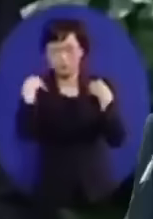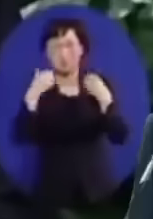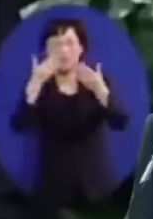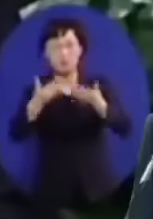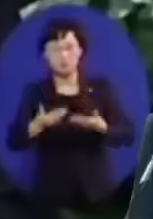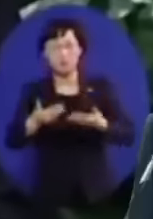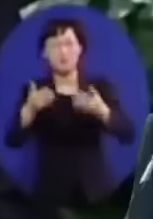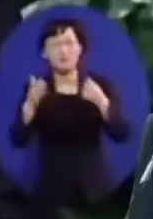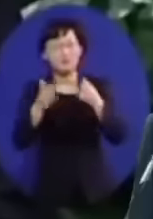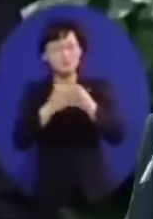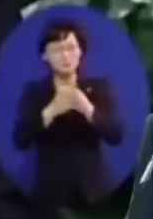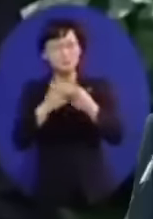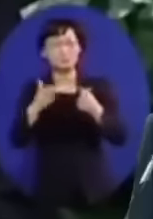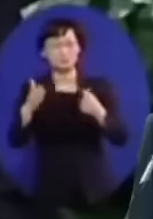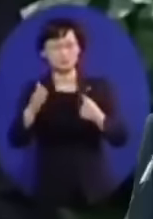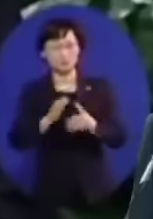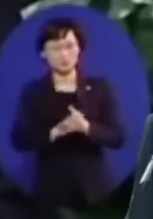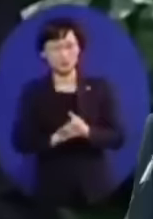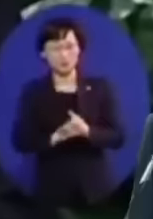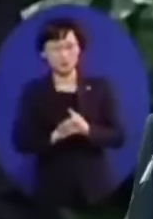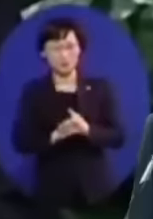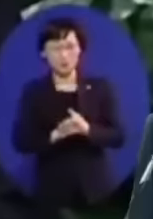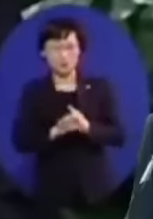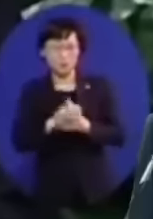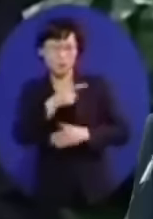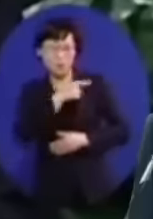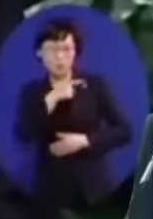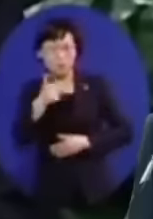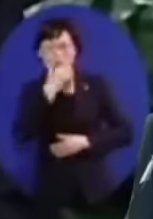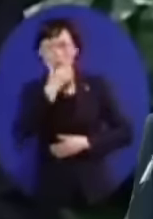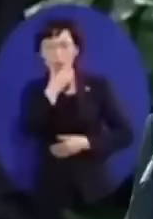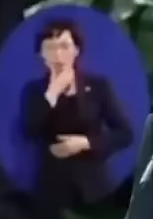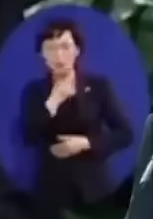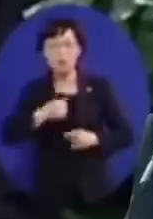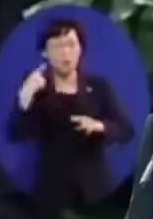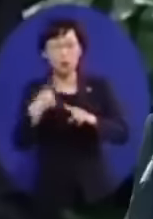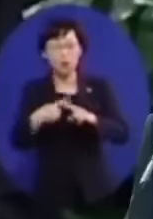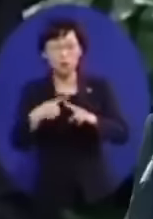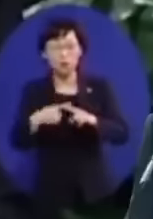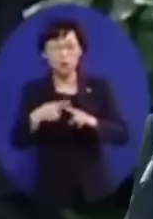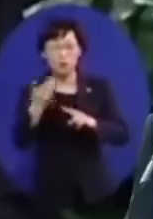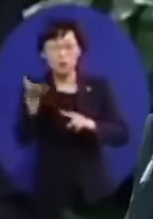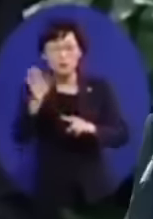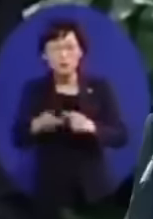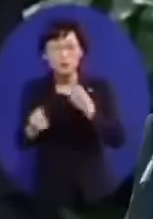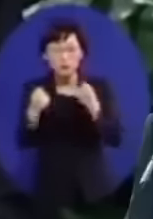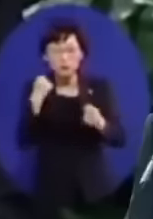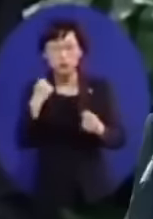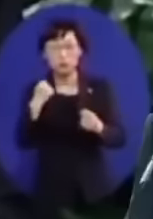받았으니 보통이 아닙니다. 그럼에도 불구하고